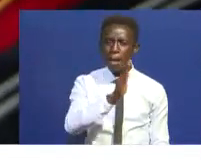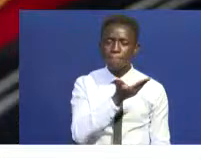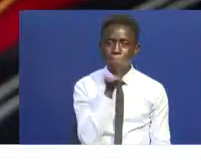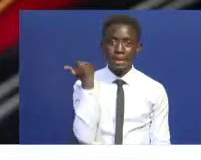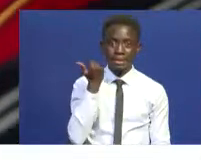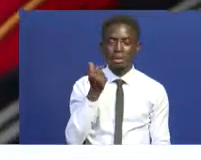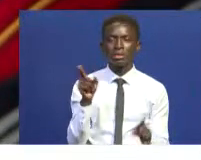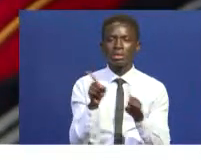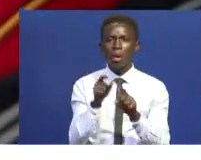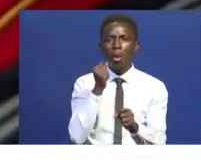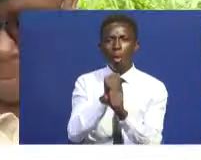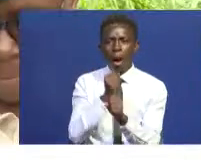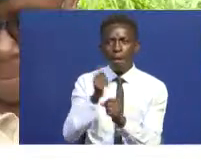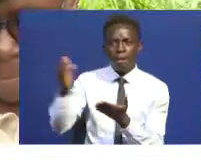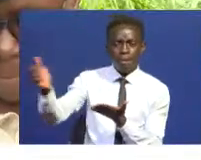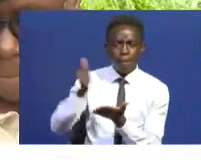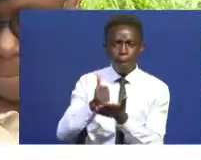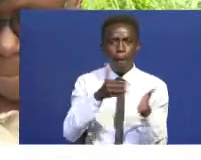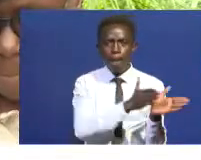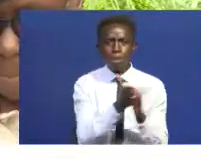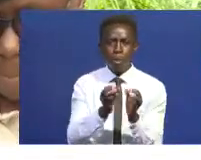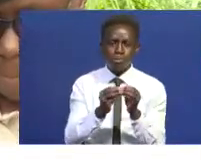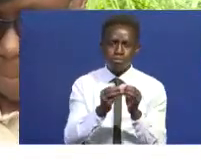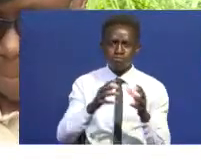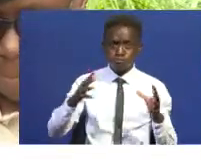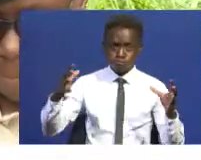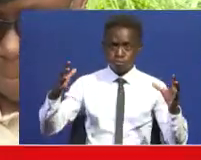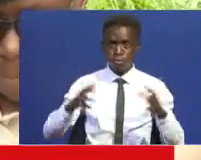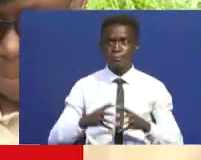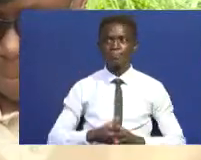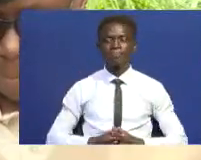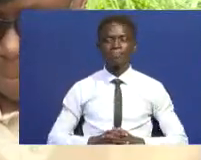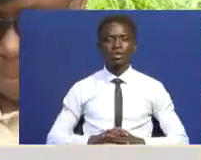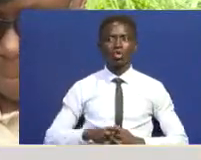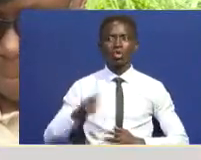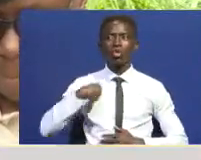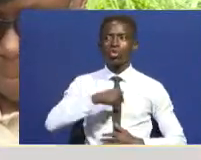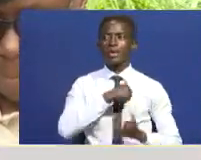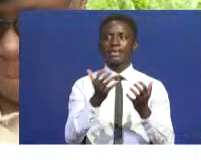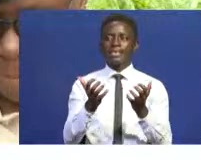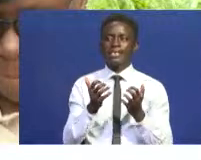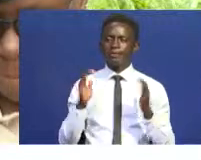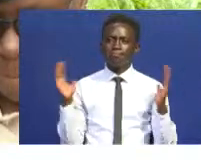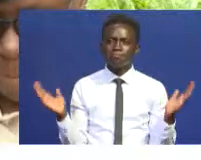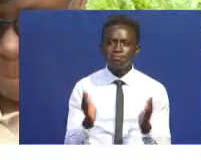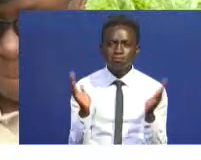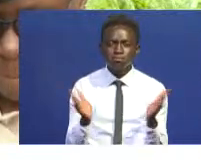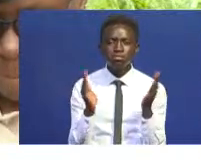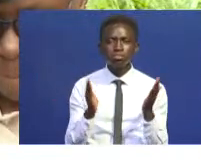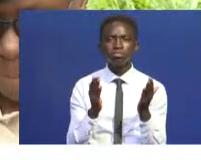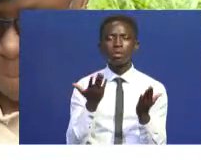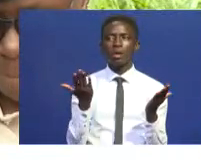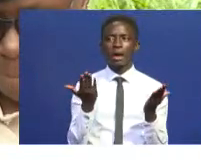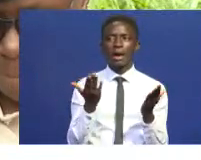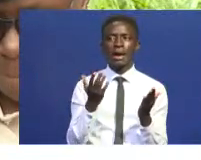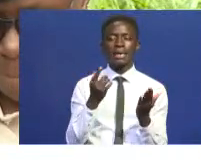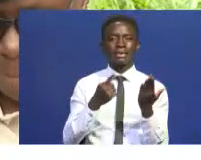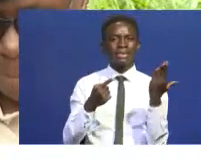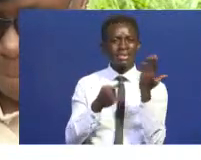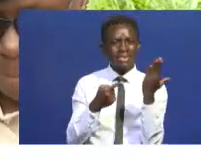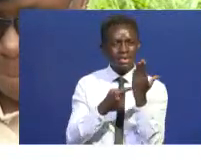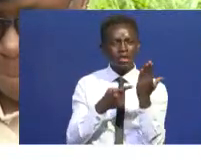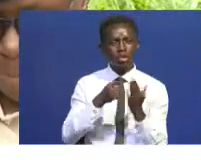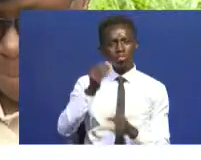na biashara ya kidijitali. We also have to facilitate digital skilling of public sector officials because we have